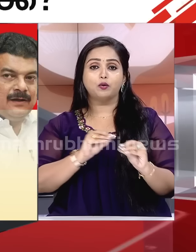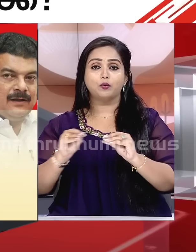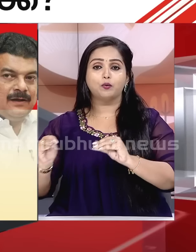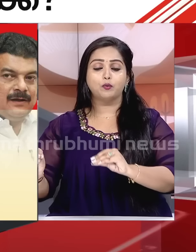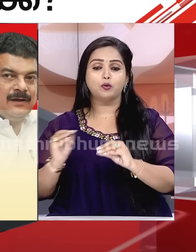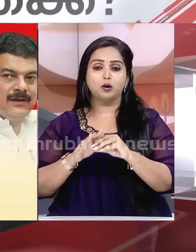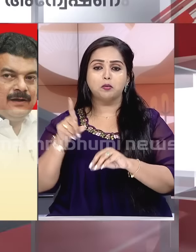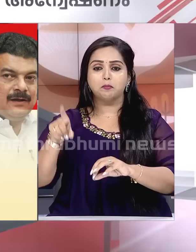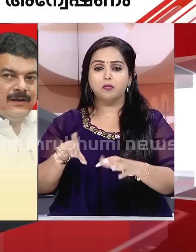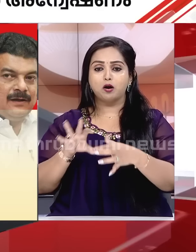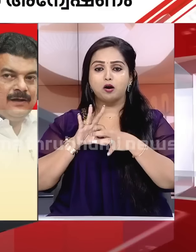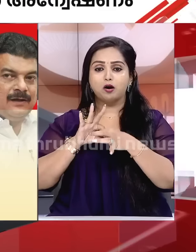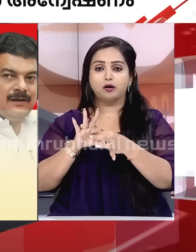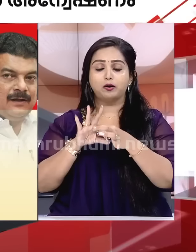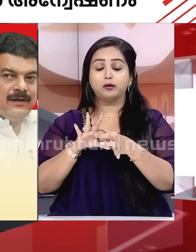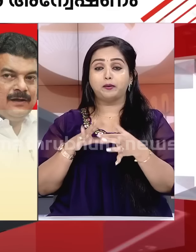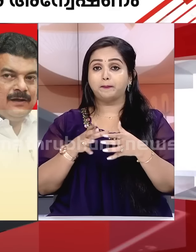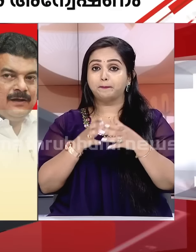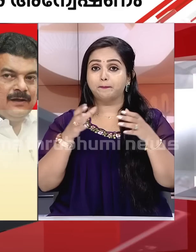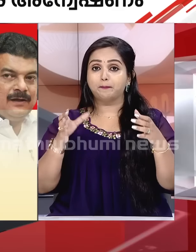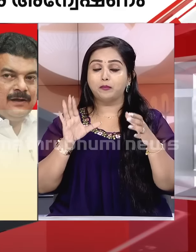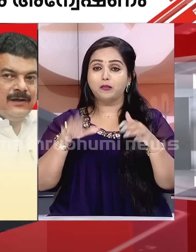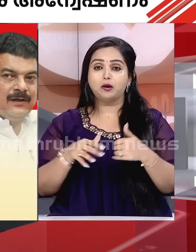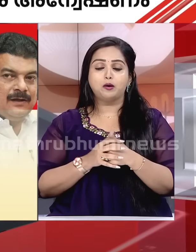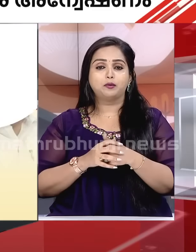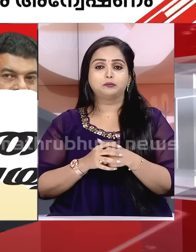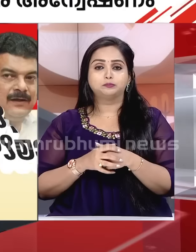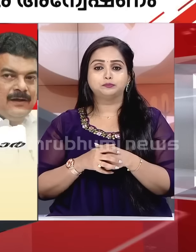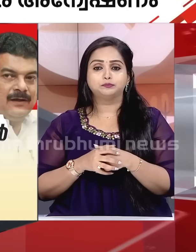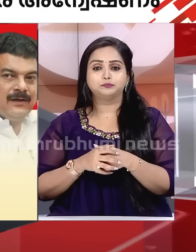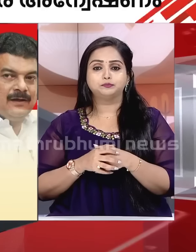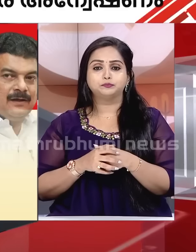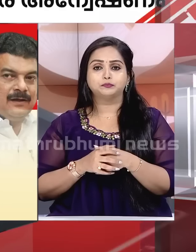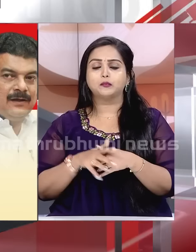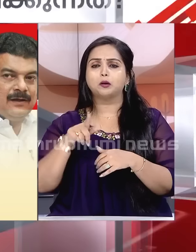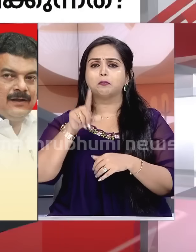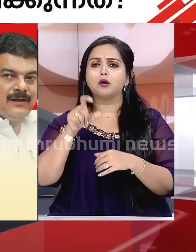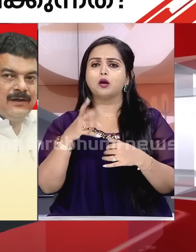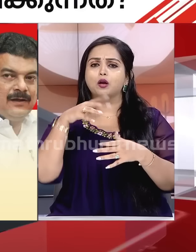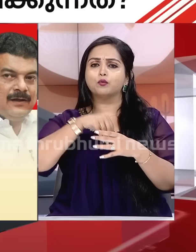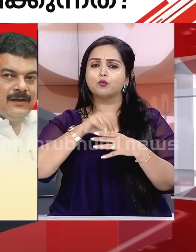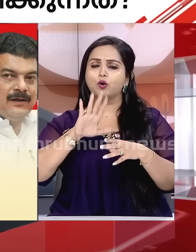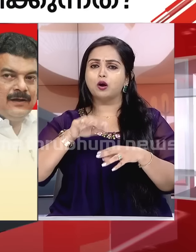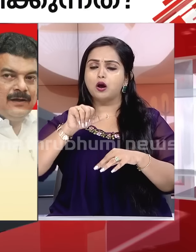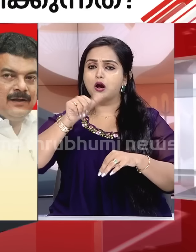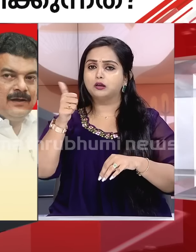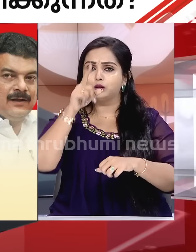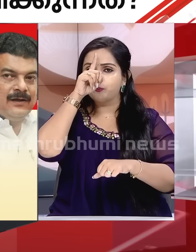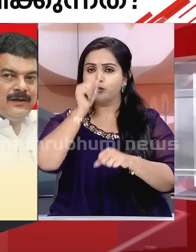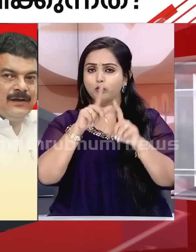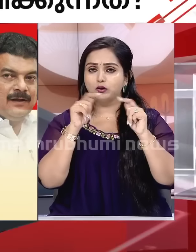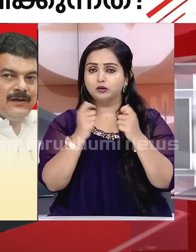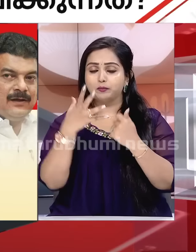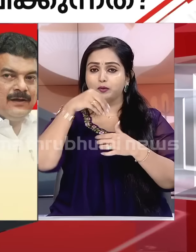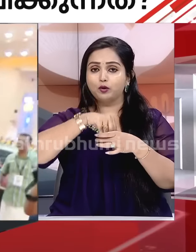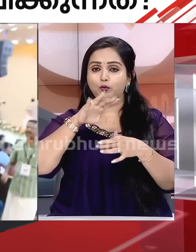നല്ല അദ്ദേഹത്തിന് നല്ല വിവരം ഉണ്ട്. അതെങ്ങനെയാണെന്നുള്ളത് അതിലേക്ക് അദ്ദേഹം ഉൾപ്പെട്ടിട്ടുണ്ടോ അതിനകത്ത് വേറെ ചില പോലീസ് ഉദ്യോഗസ്ഥന്മാർ